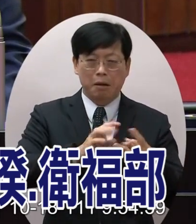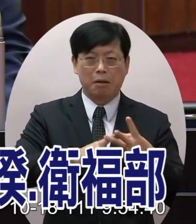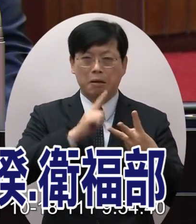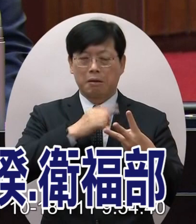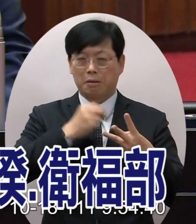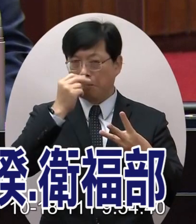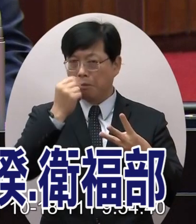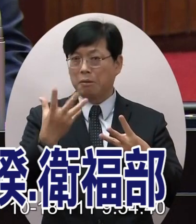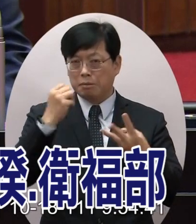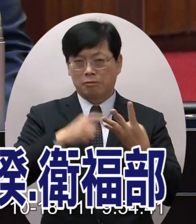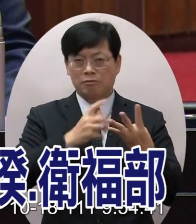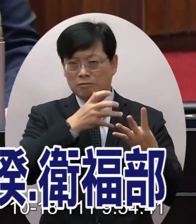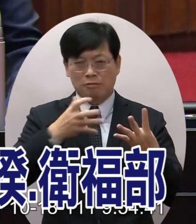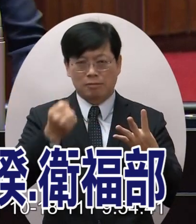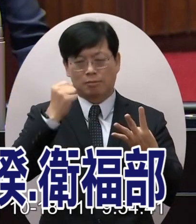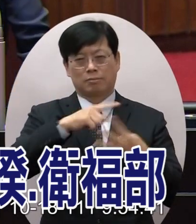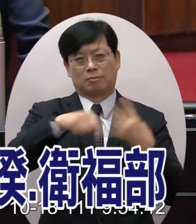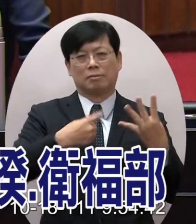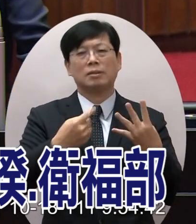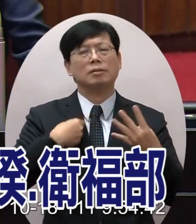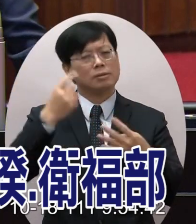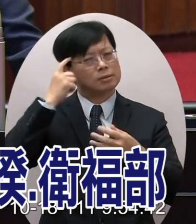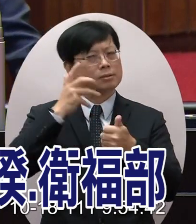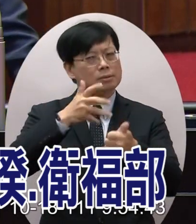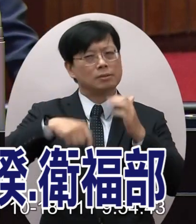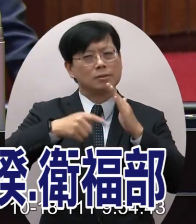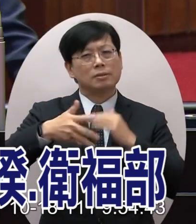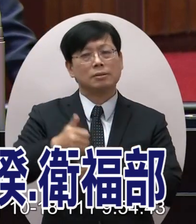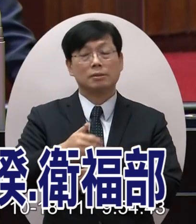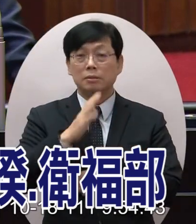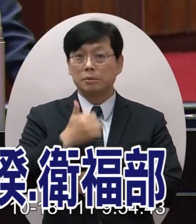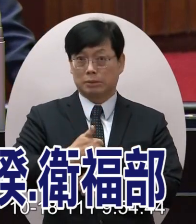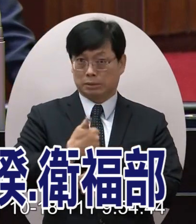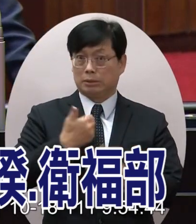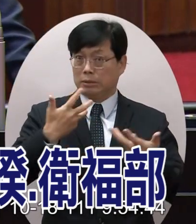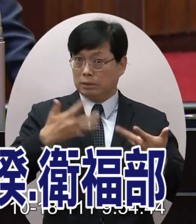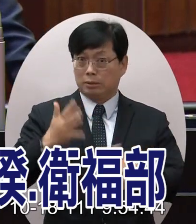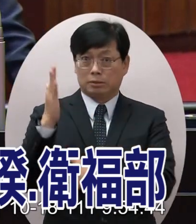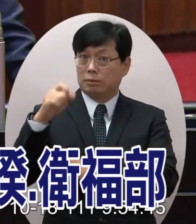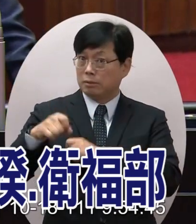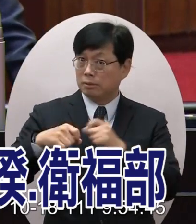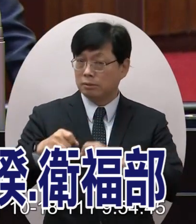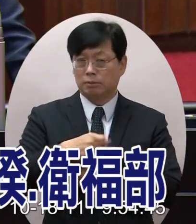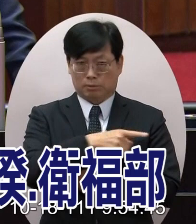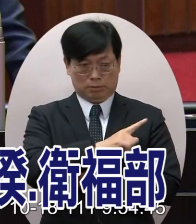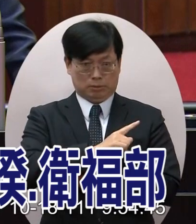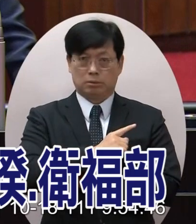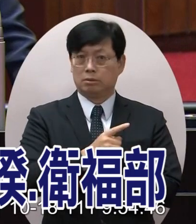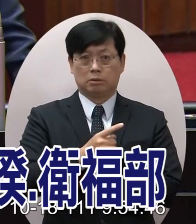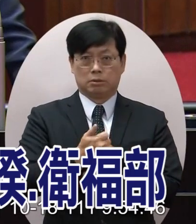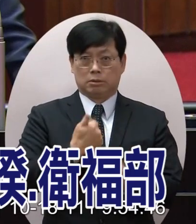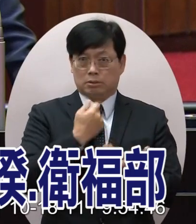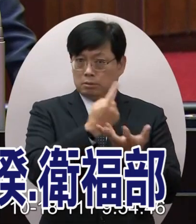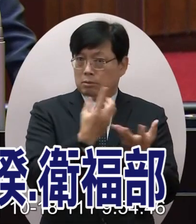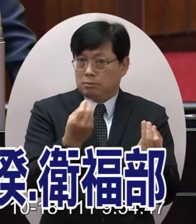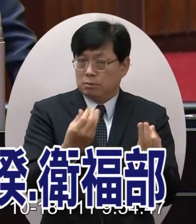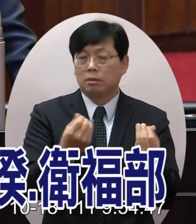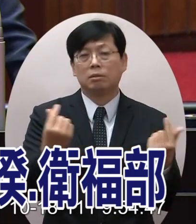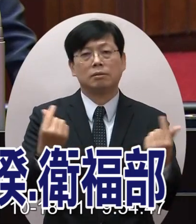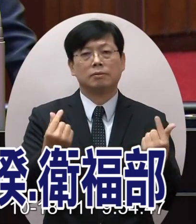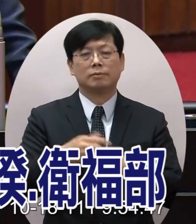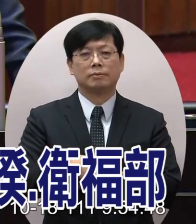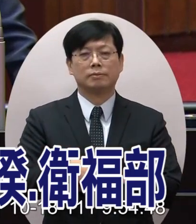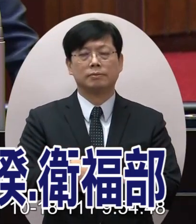权。院长，我跟你报告一下。官长，我想请教一下，是不是有很多的政策，其实你自己并没有亲自的参与？比如